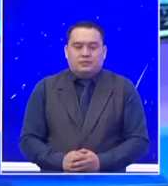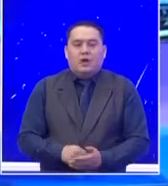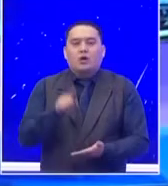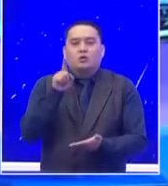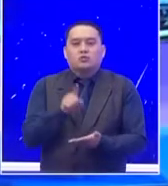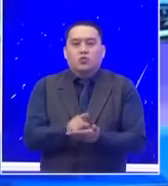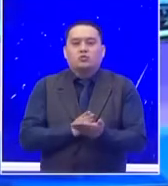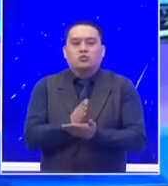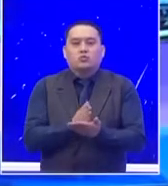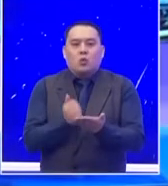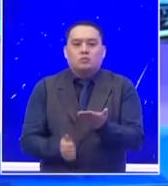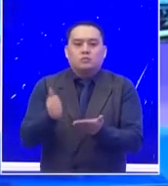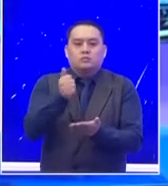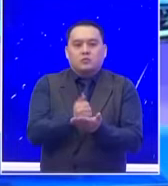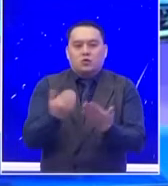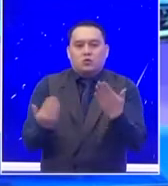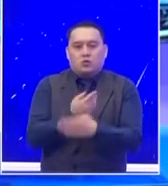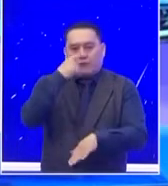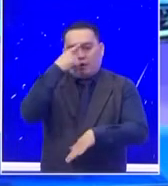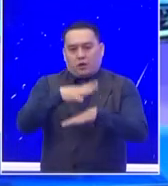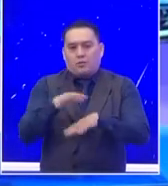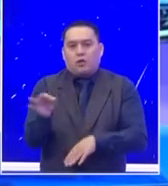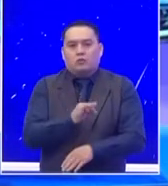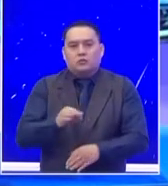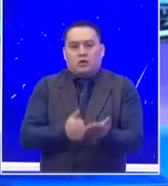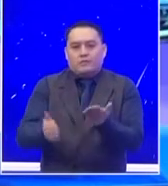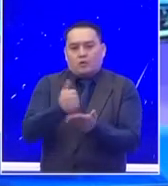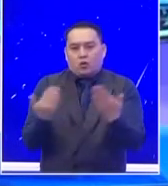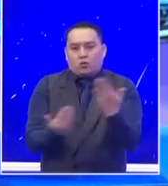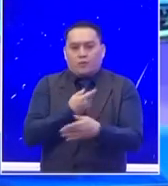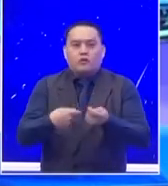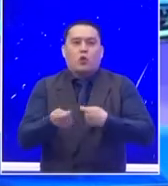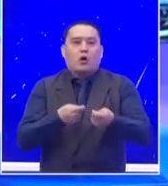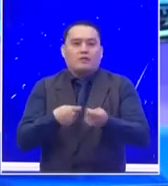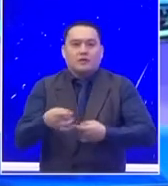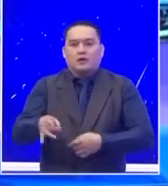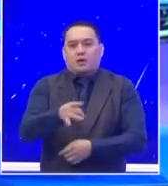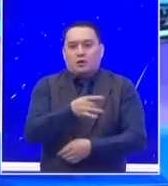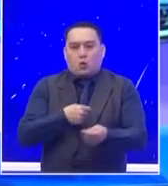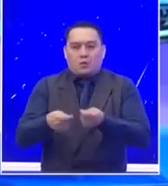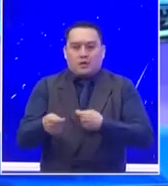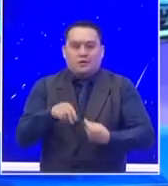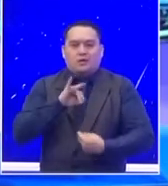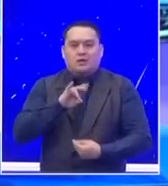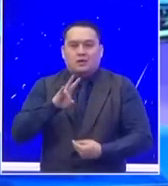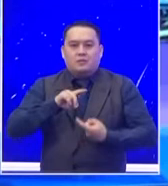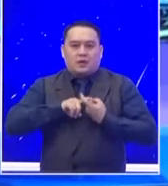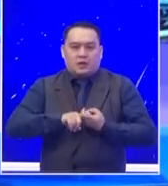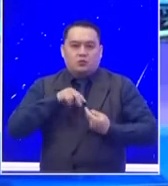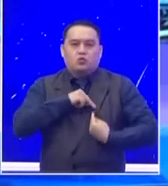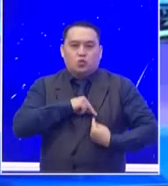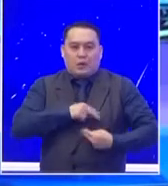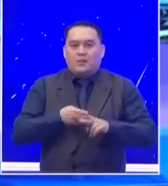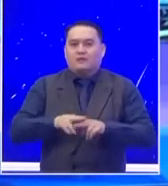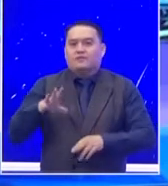Кадровые перестановки. Распоряжением акима Алматинской области назначен новый руководитель регионального управления по инспекции труда.